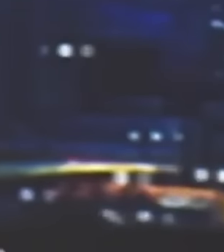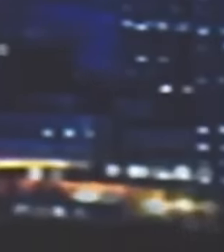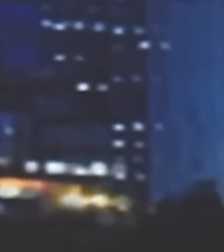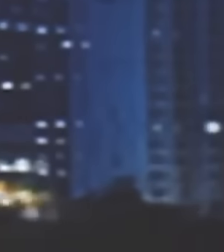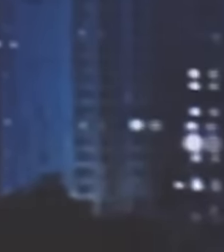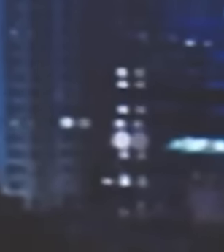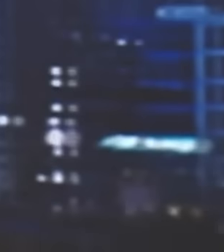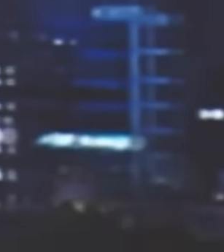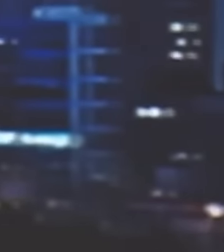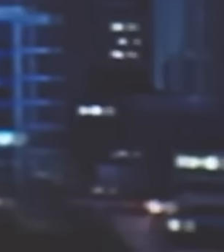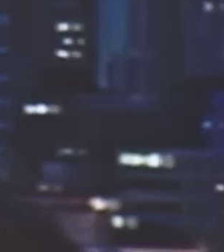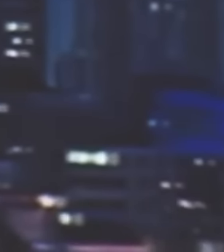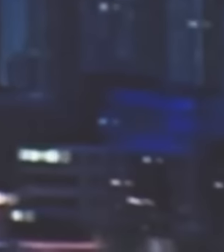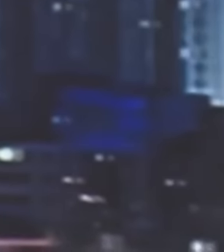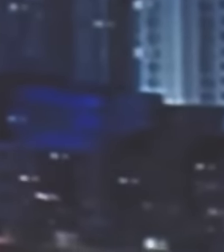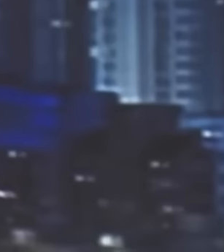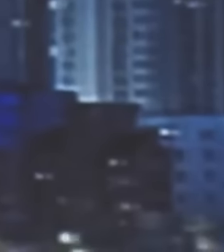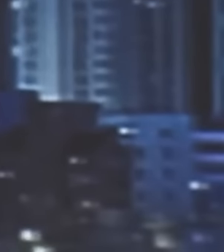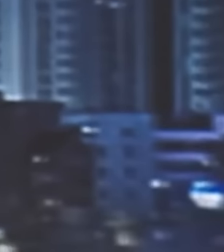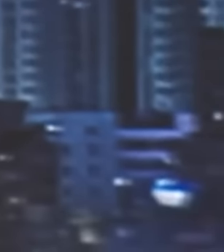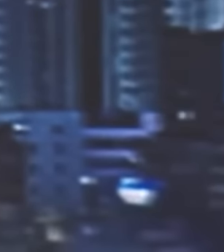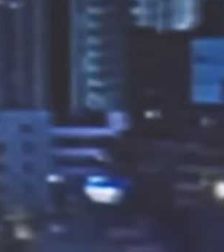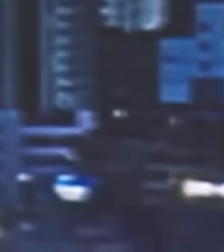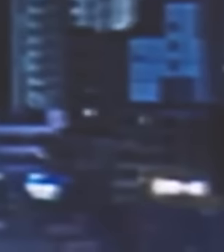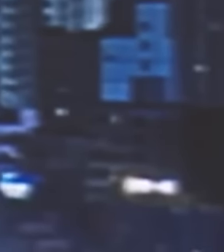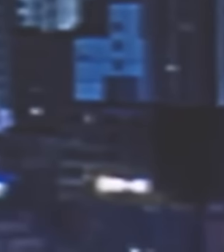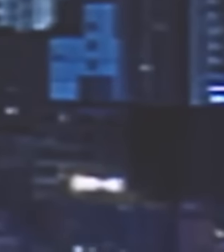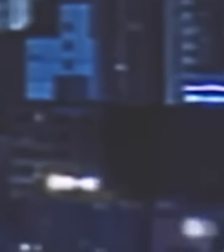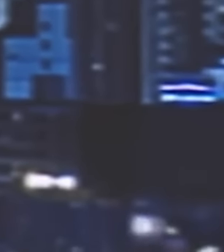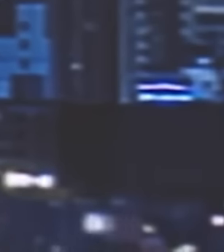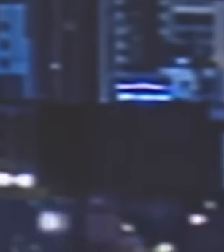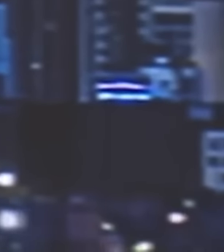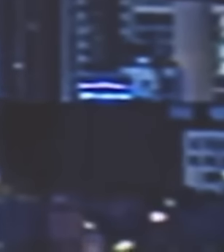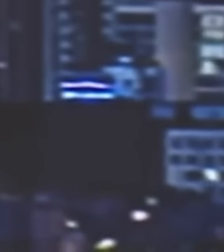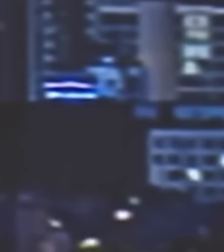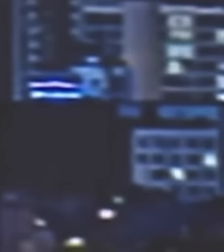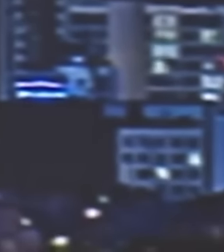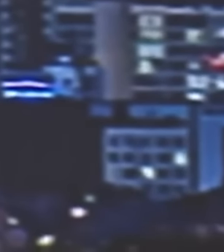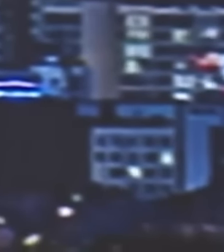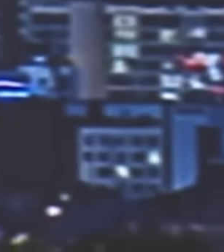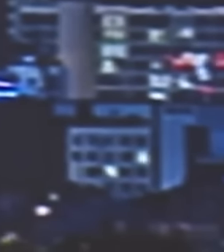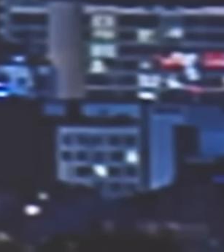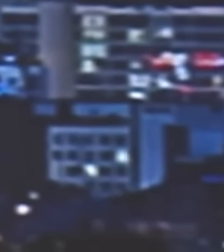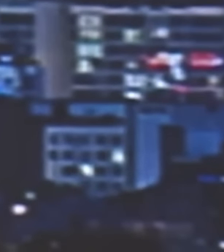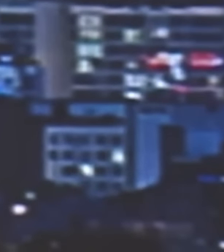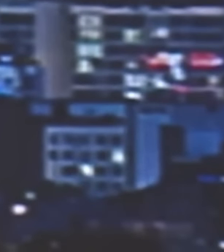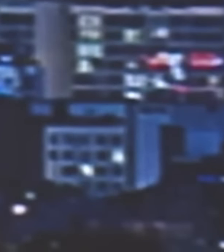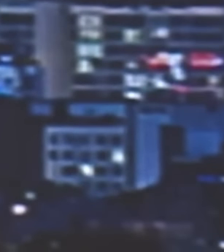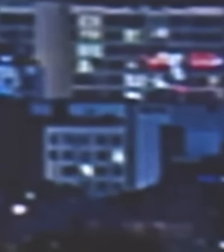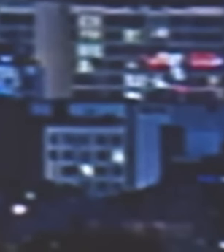JTBC 뉴스를 시청해 주신 여러분 고맙습니다. 저희는 저녁 6시 50분 뉴스룸에서 뵙겠습니다.